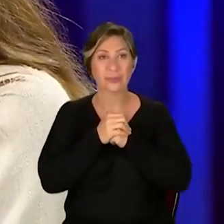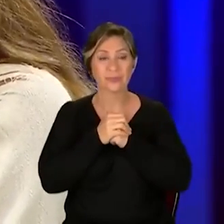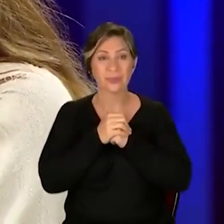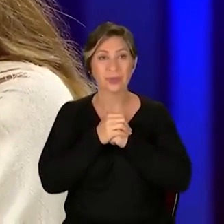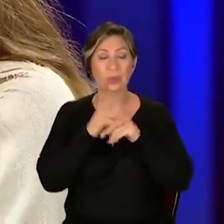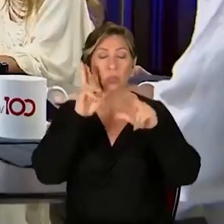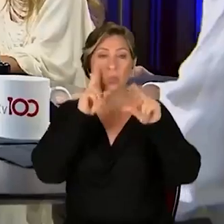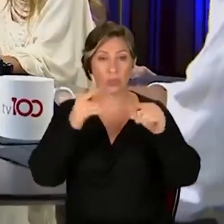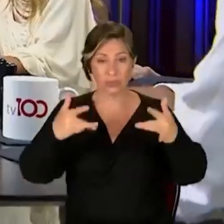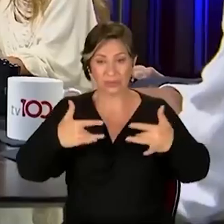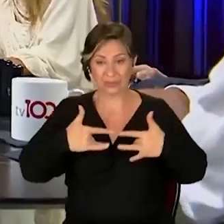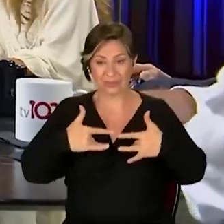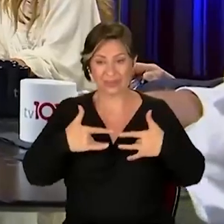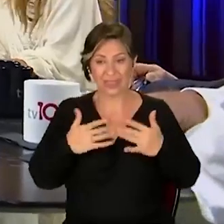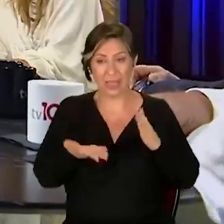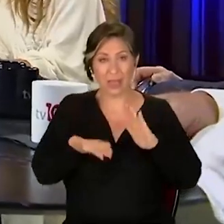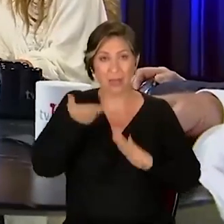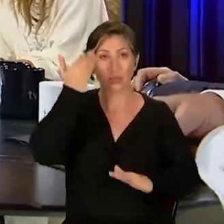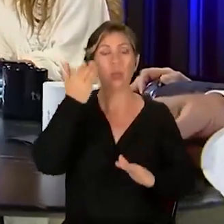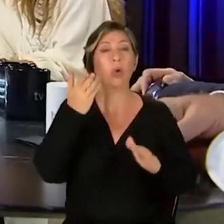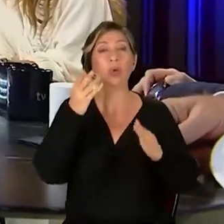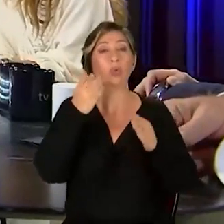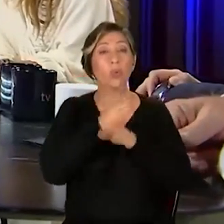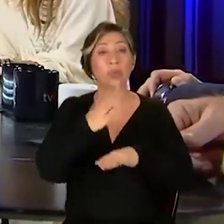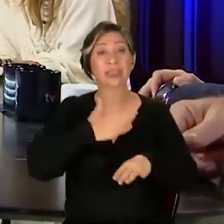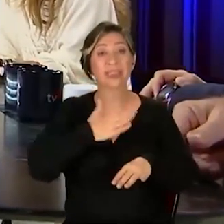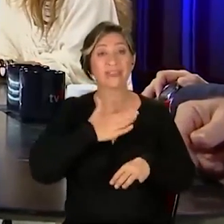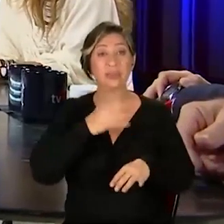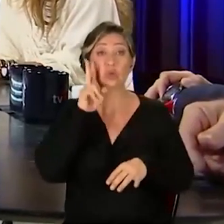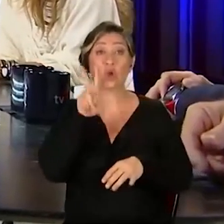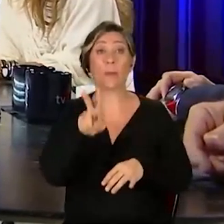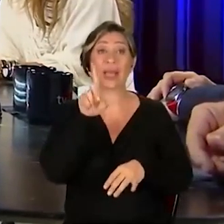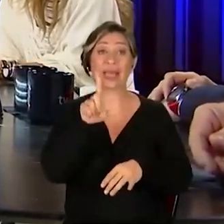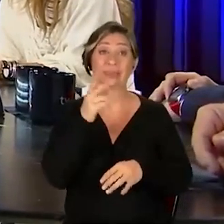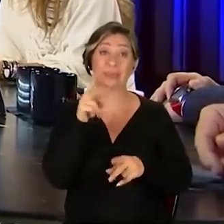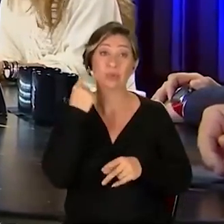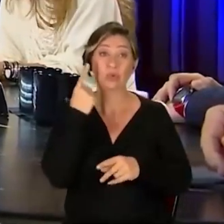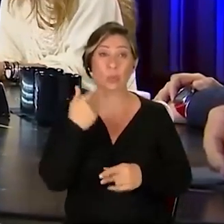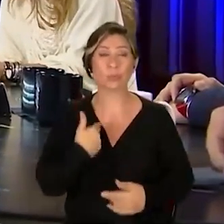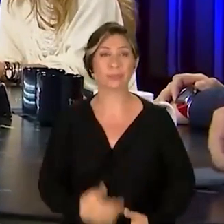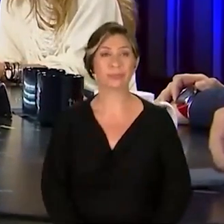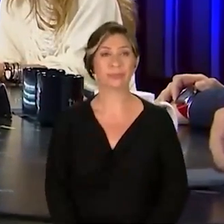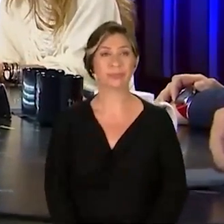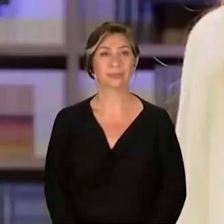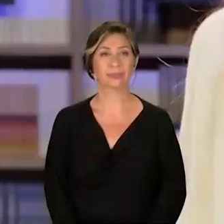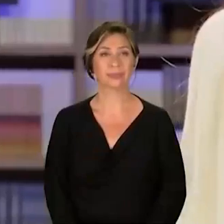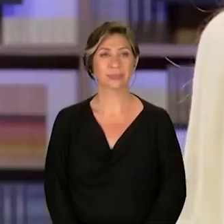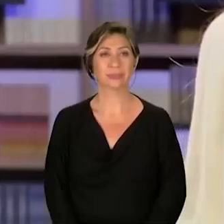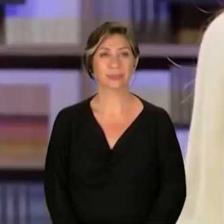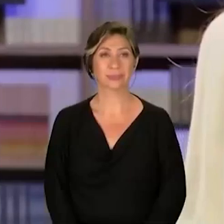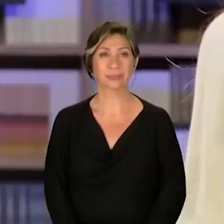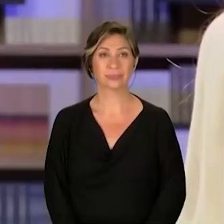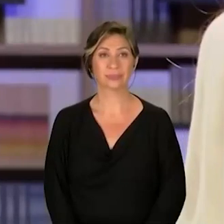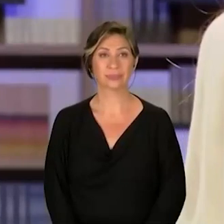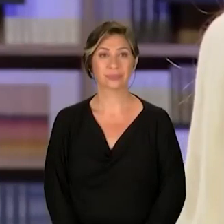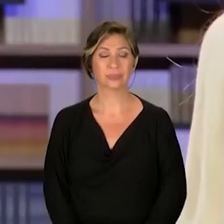dimetiltriptamini artırıyoruz ama bence her şeyden önce doğru nefes nasıl olur bunu bir görmek lazım diye düşünüyorum. Evet. Tabii. Şimdi